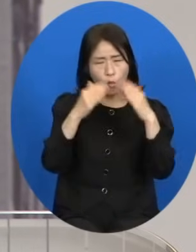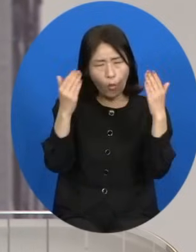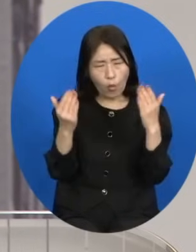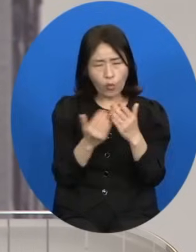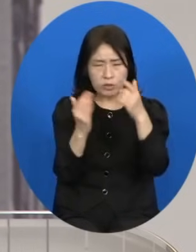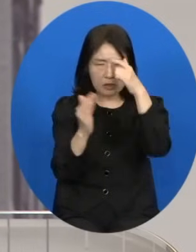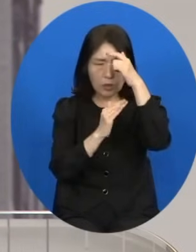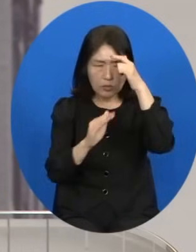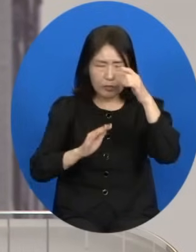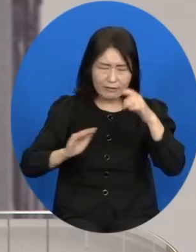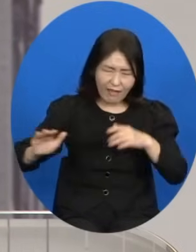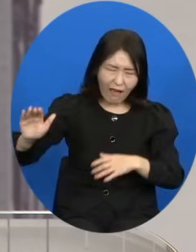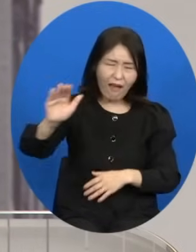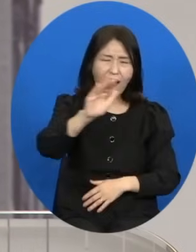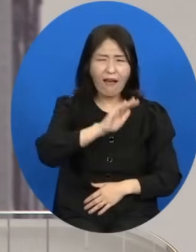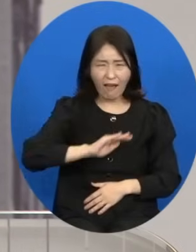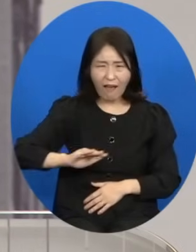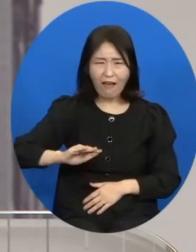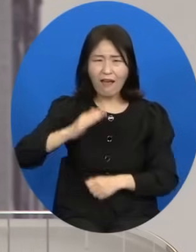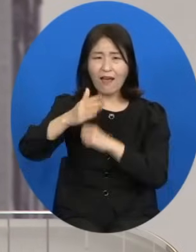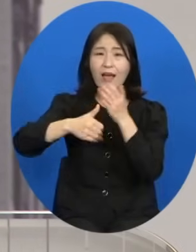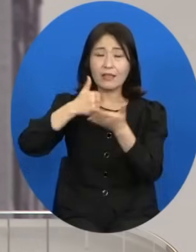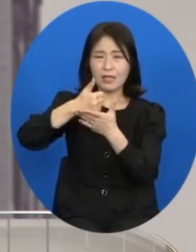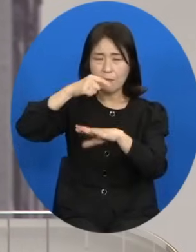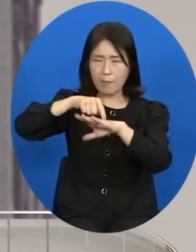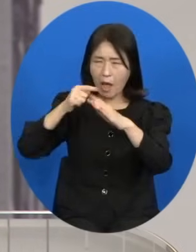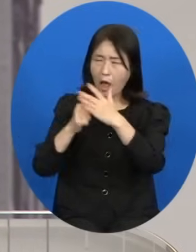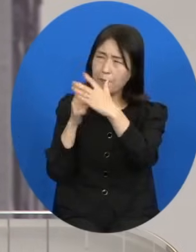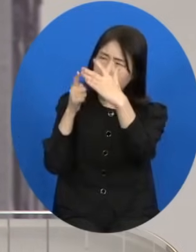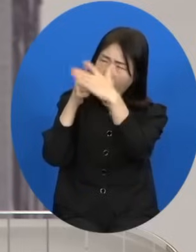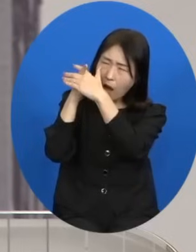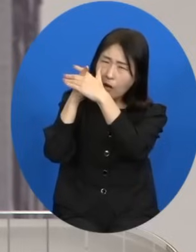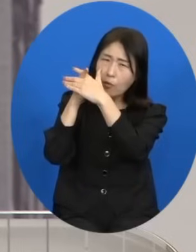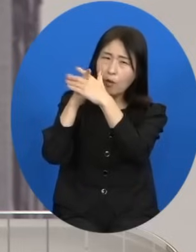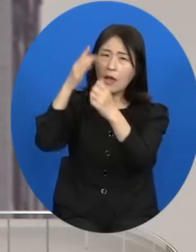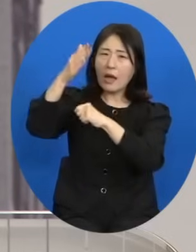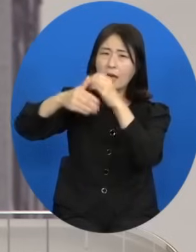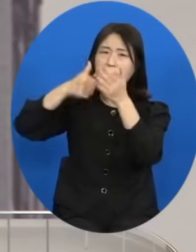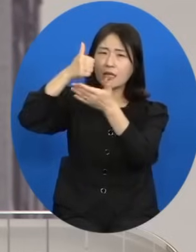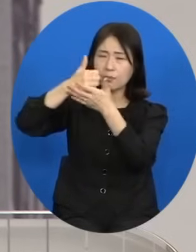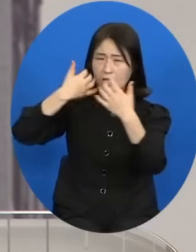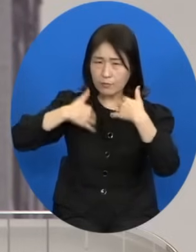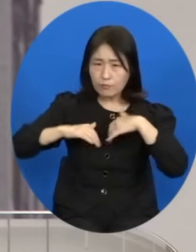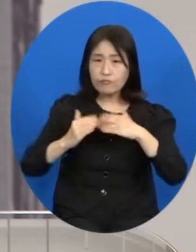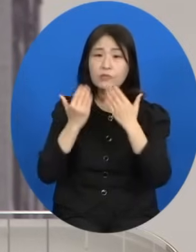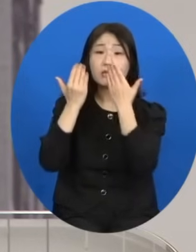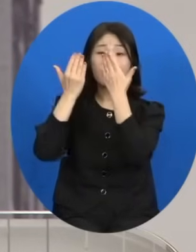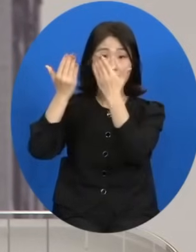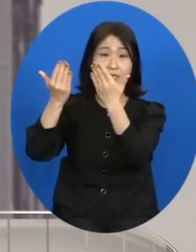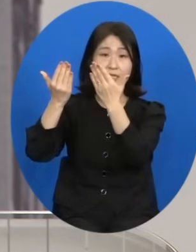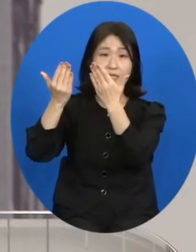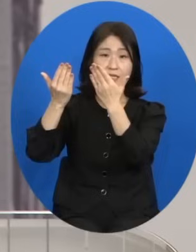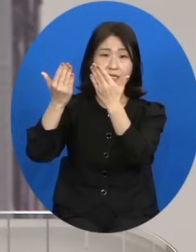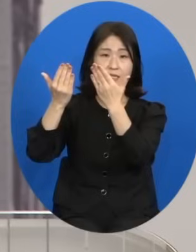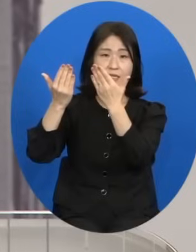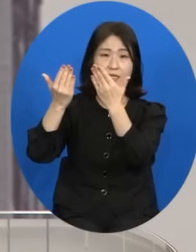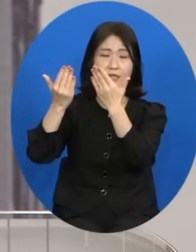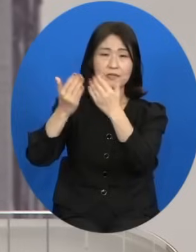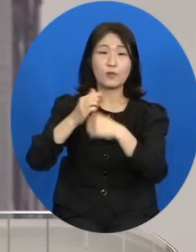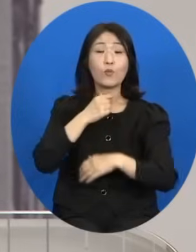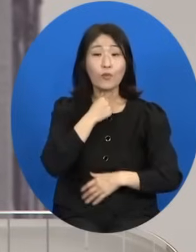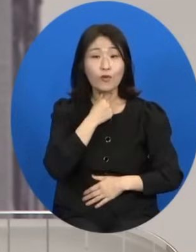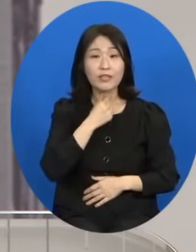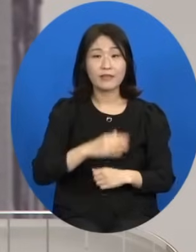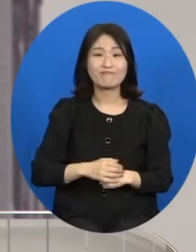분들이 되시기를 축복합니다 하나님 마음이 무엇인지를 찾고 그분이 기뻐하시는 일이라면 사람들이 소용 없다